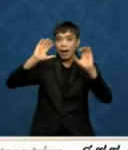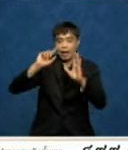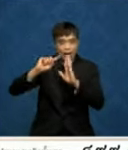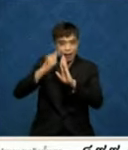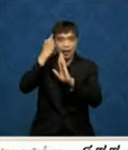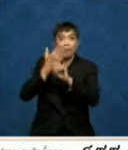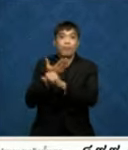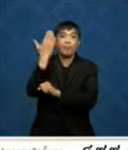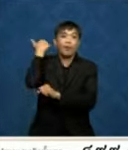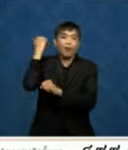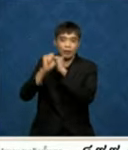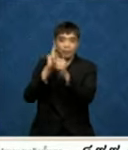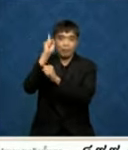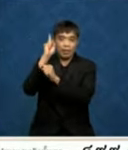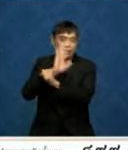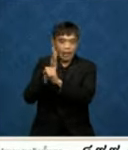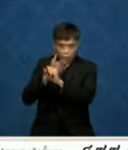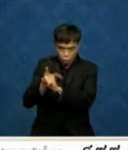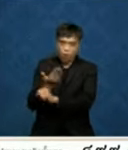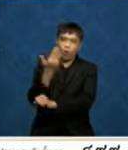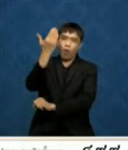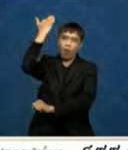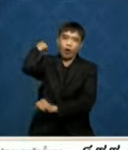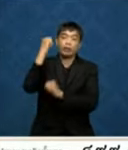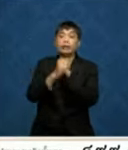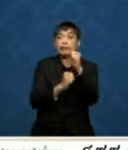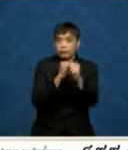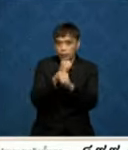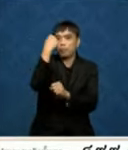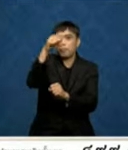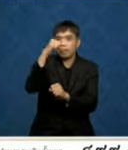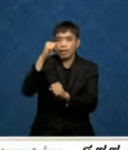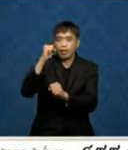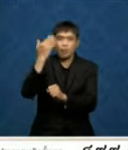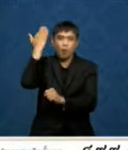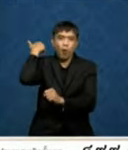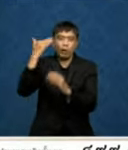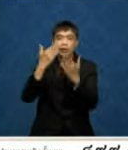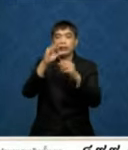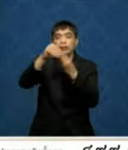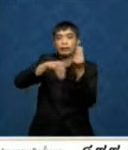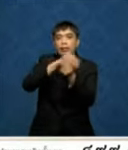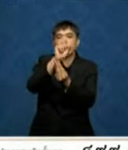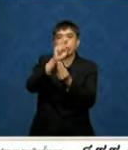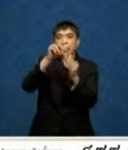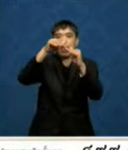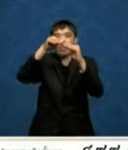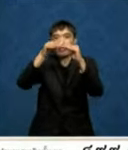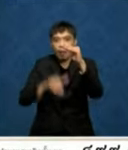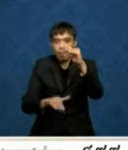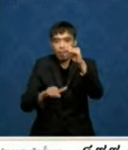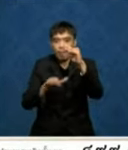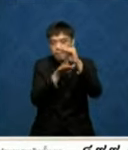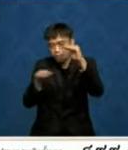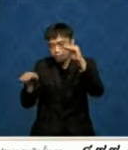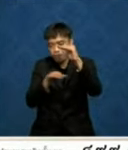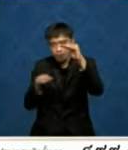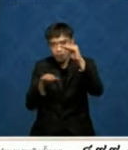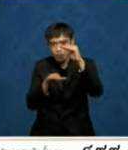าที่มีอัตราการเจริญเติบโตตกต่ำจนในขณะนี้อัตราการเติบโตของประเทศไทยอยู่ในระดับต่ำสุดของภูมิภ